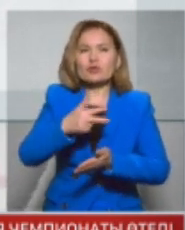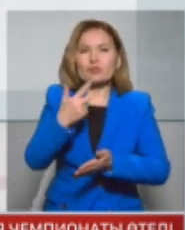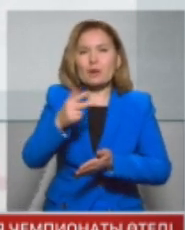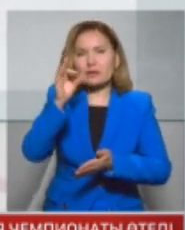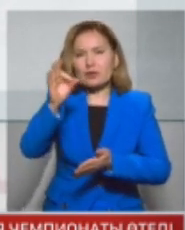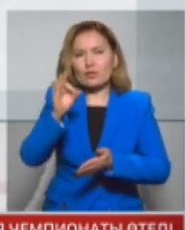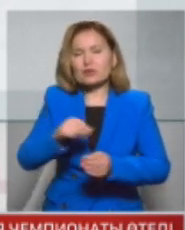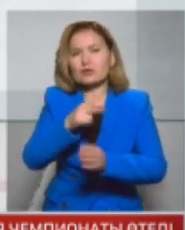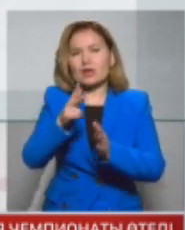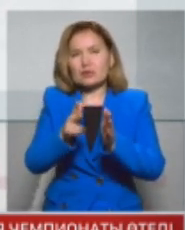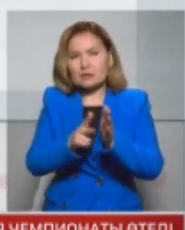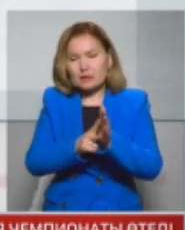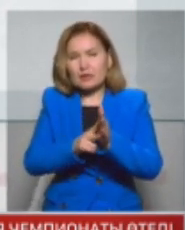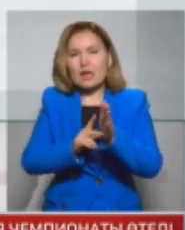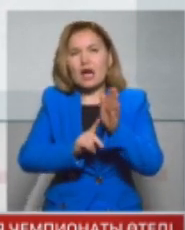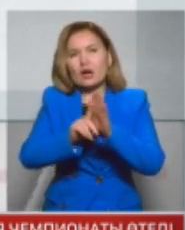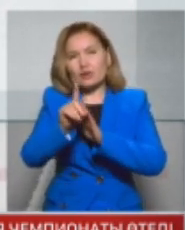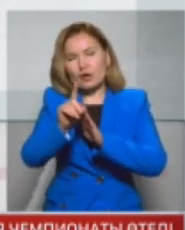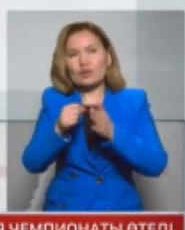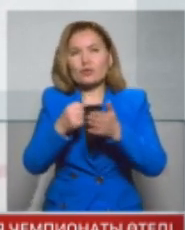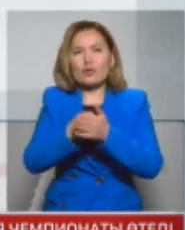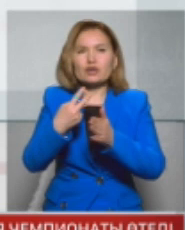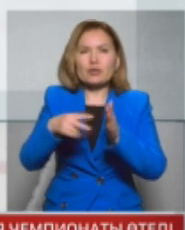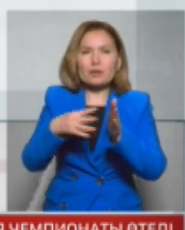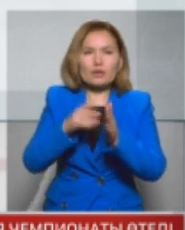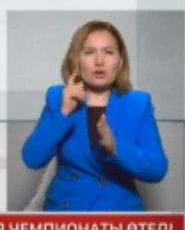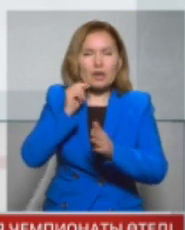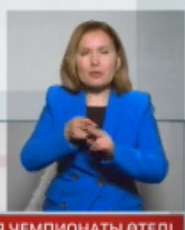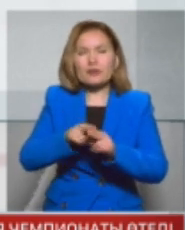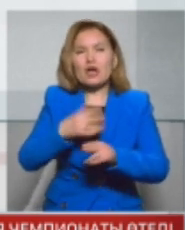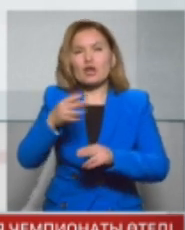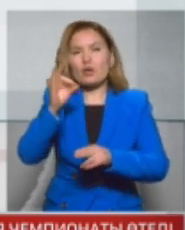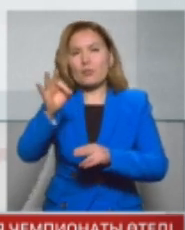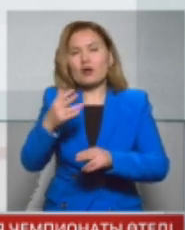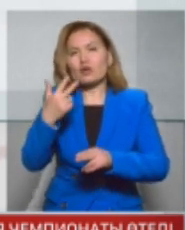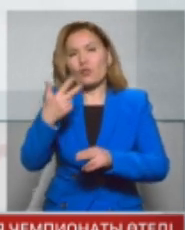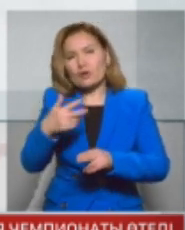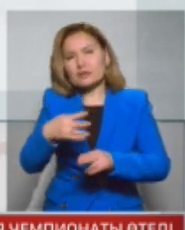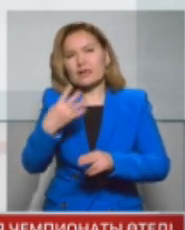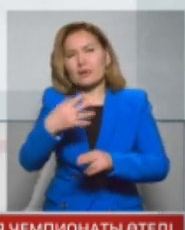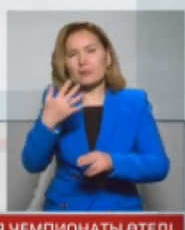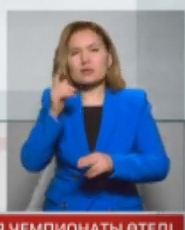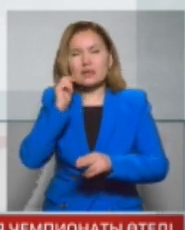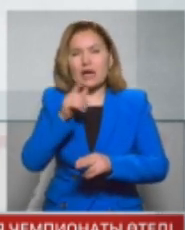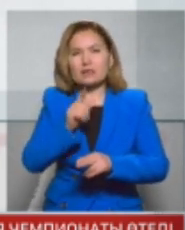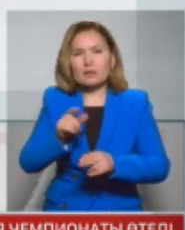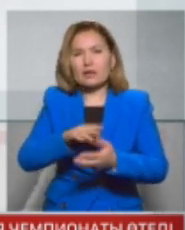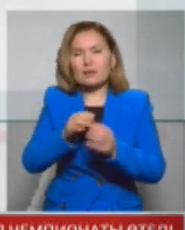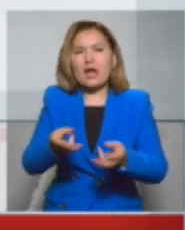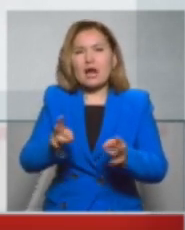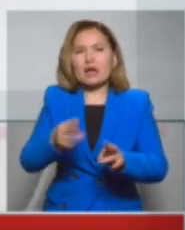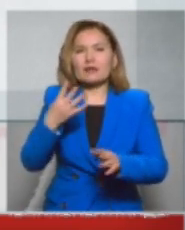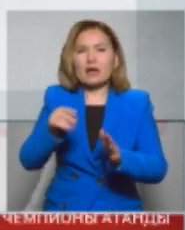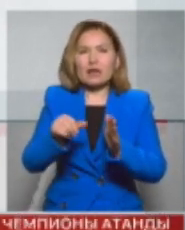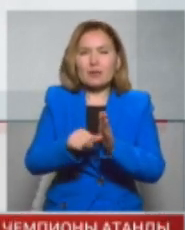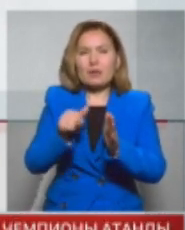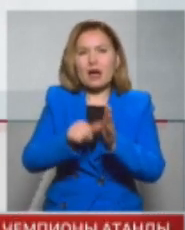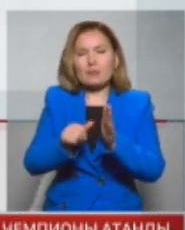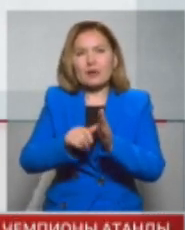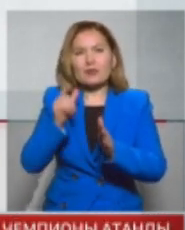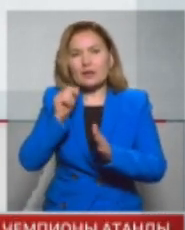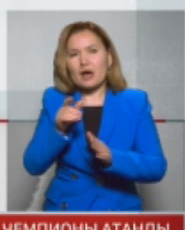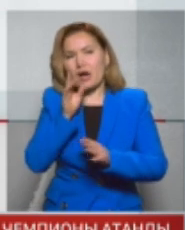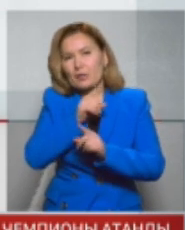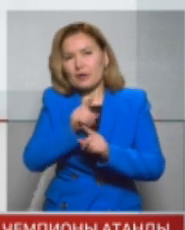қатысқандардың 33% 18-29 жастағылар, жартысынан көбі 30-45 жастағы азаматтар. Қалған 46-60